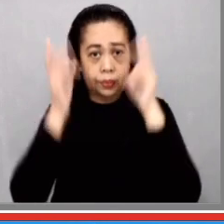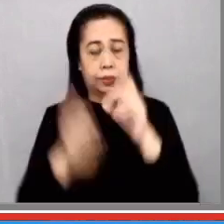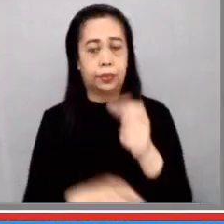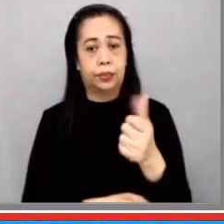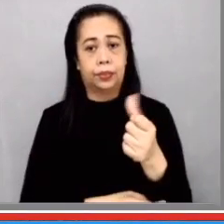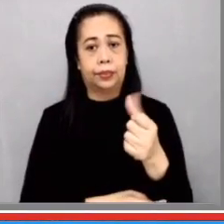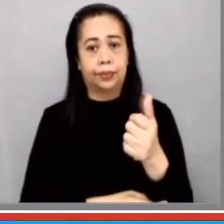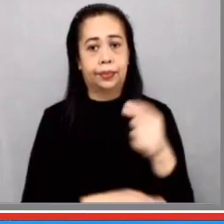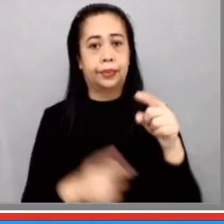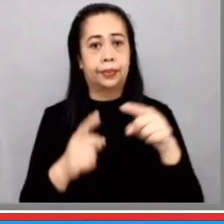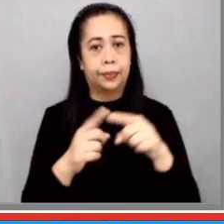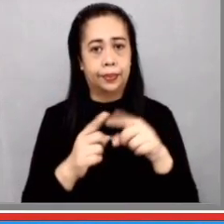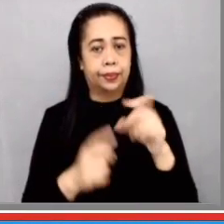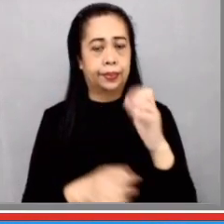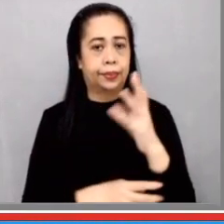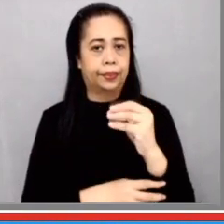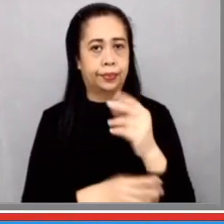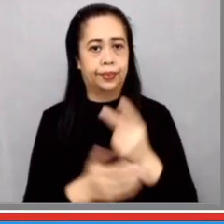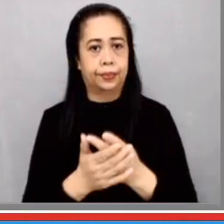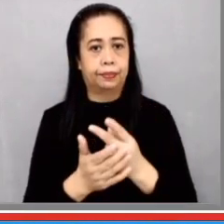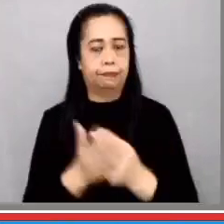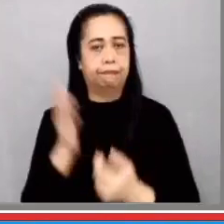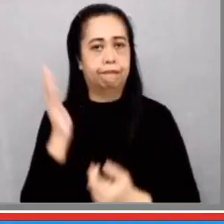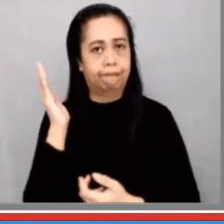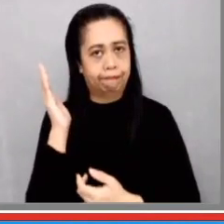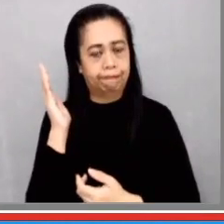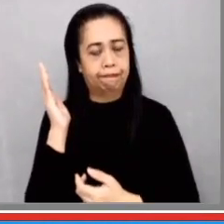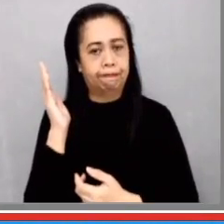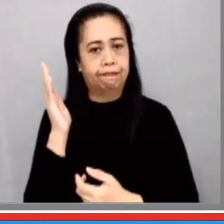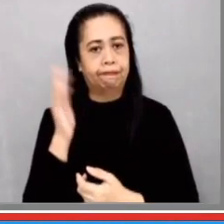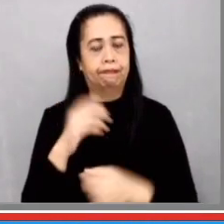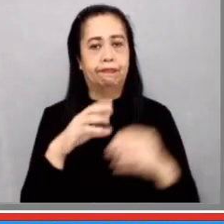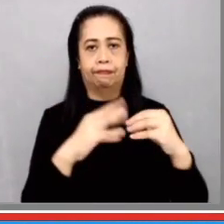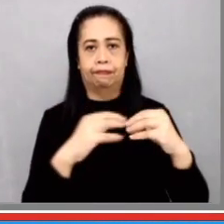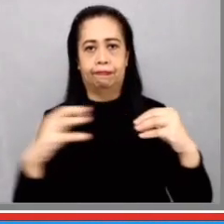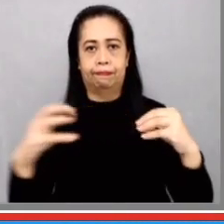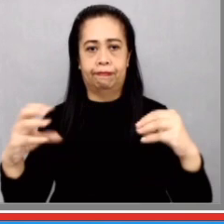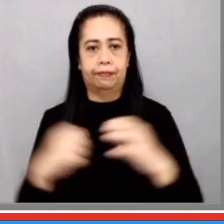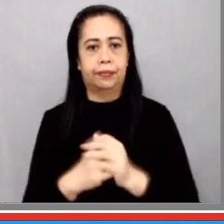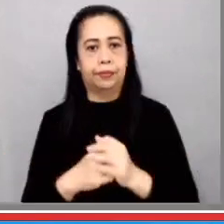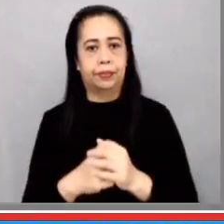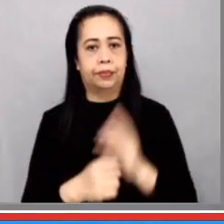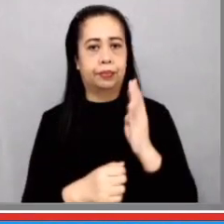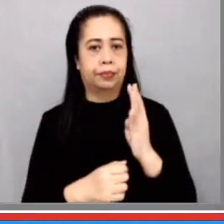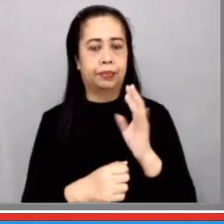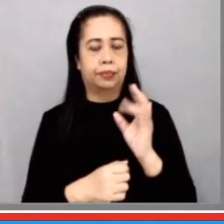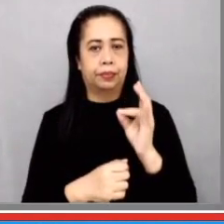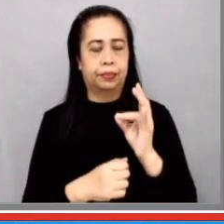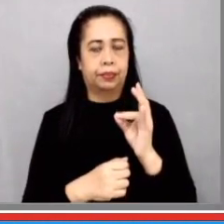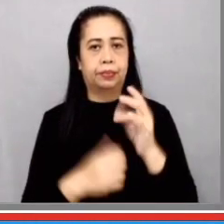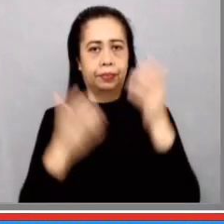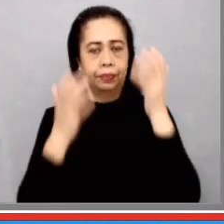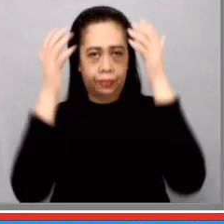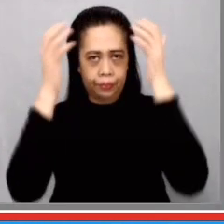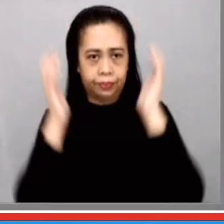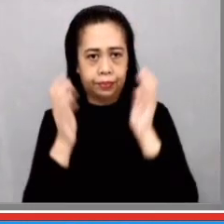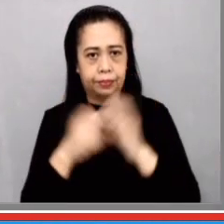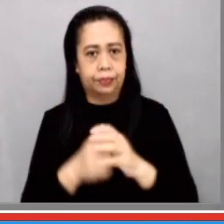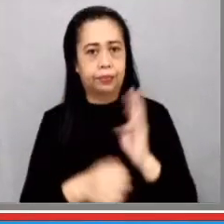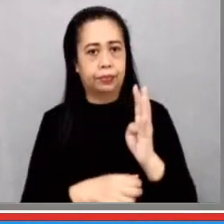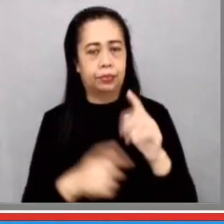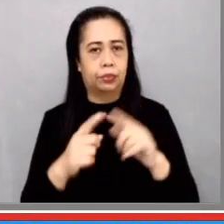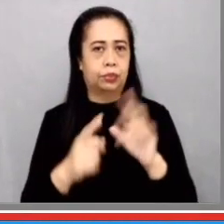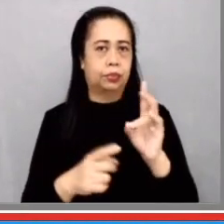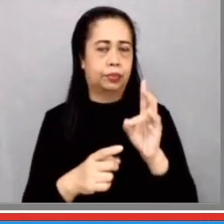hanggang 150 pesos ang kada kilo ng ampalaya. 40 to 70 ang kalabasa, habang 40 to